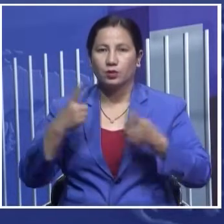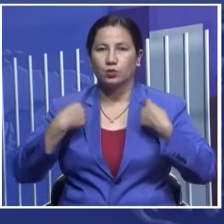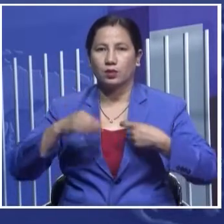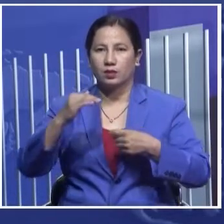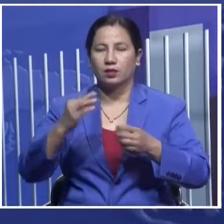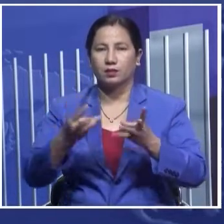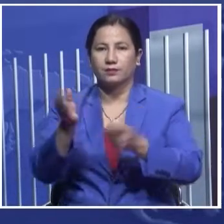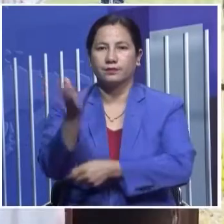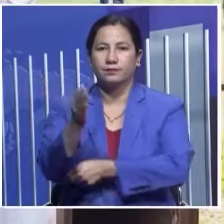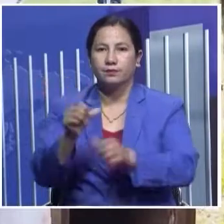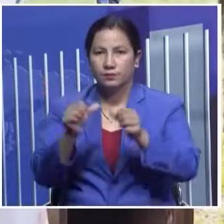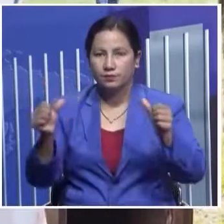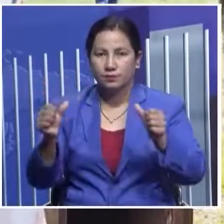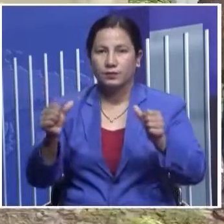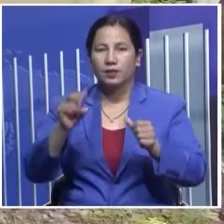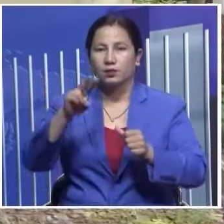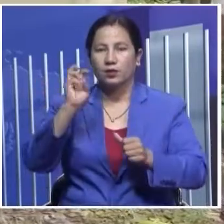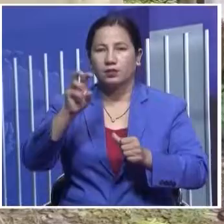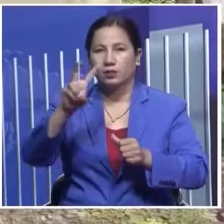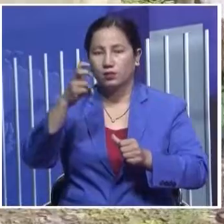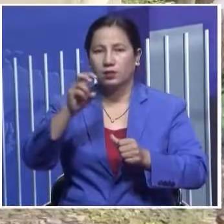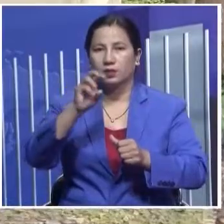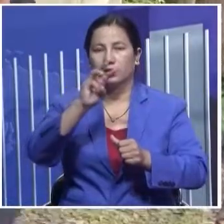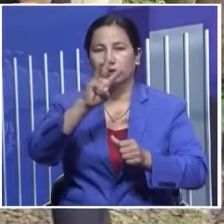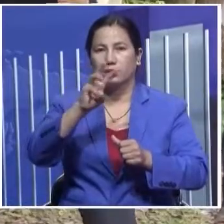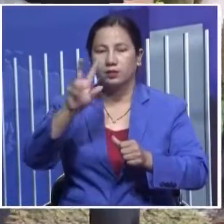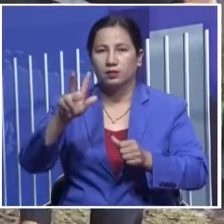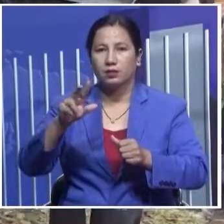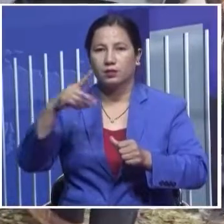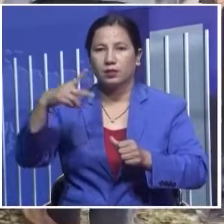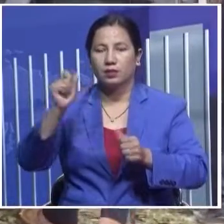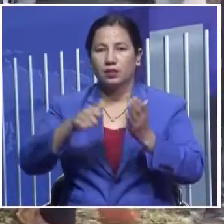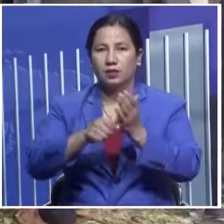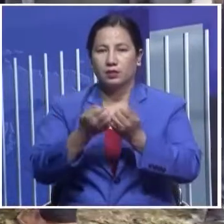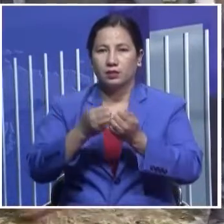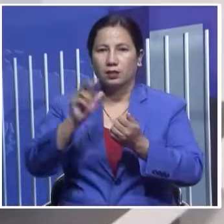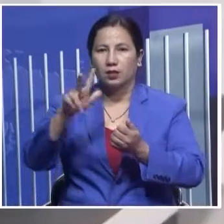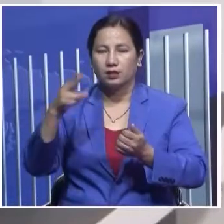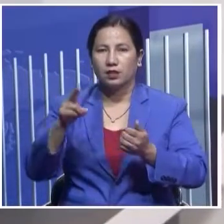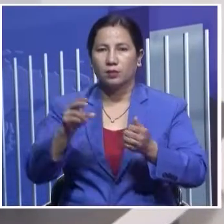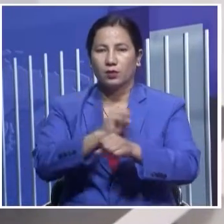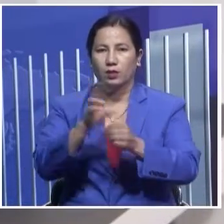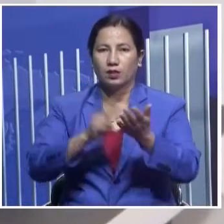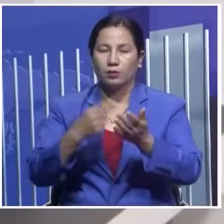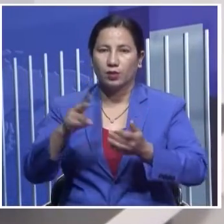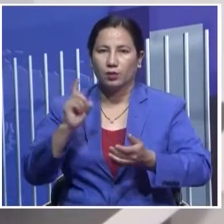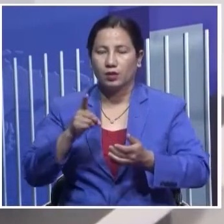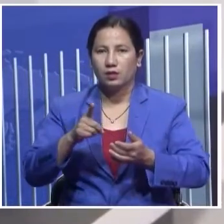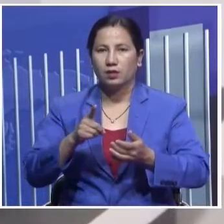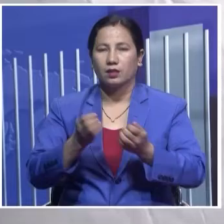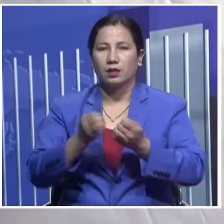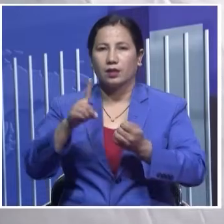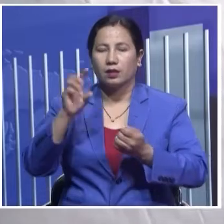स्वास्थ्य तथा जनसङ्ख्या मन्त्रालयका अनुसार 2,238 जनाको पीसीआर परीक्षण गर्दा 8 जनामा संक्रमण पुष्टि भएको हो। यसै